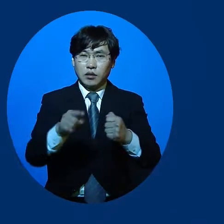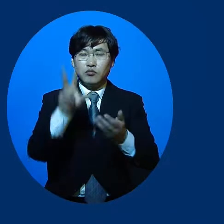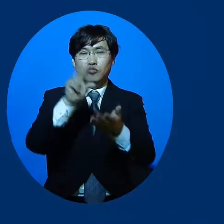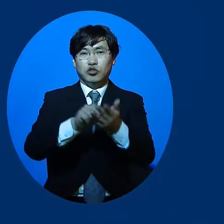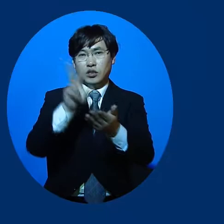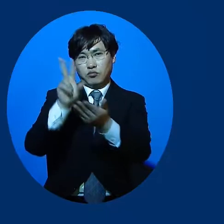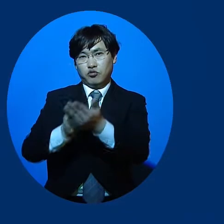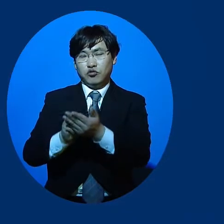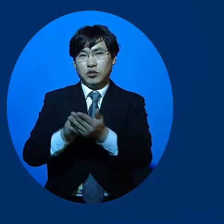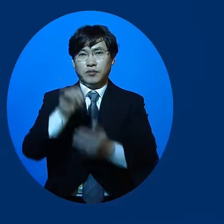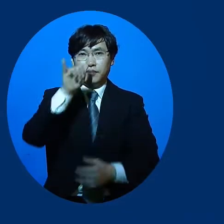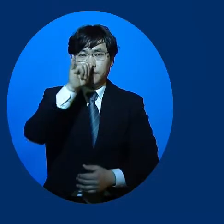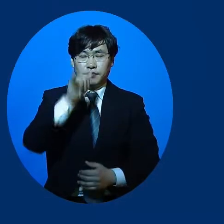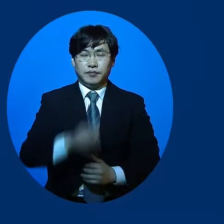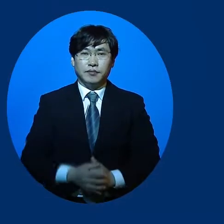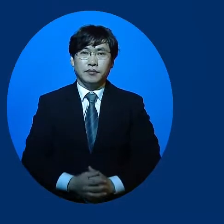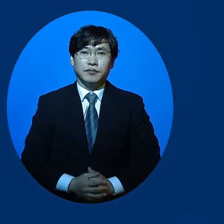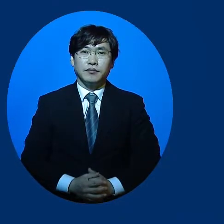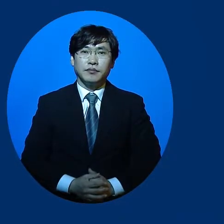발견되고 있습니다.